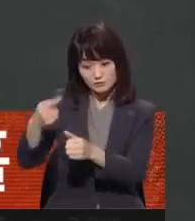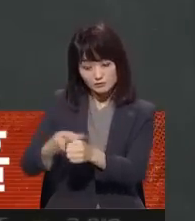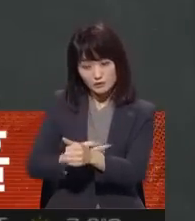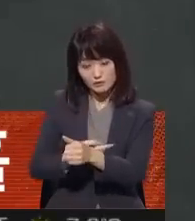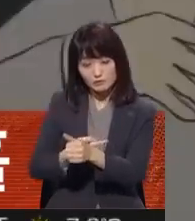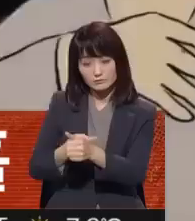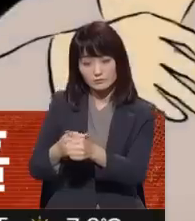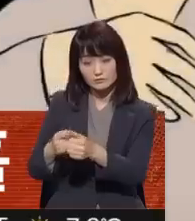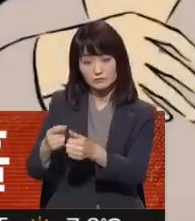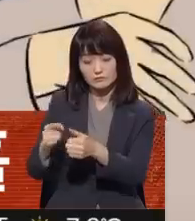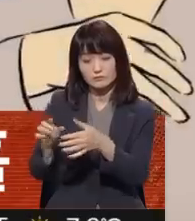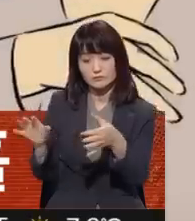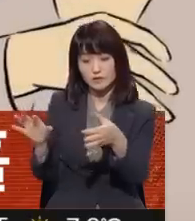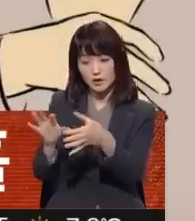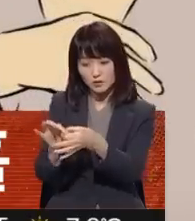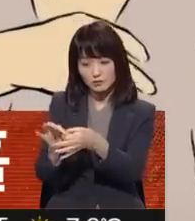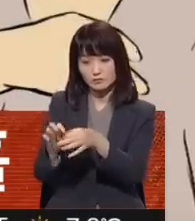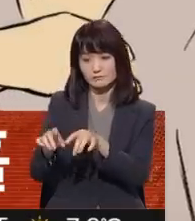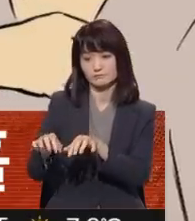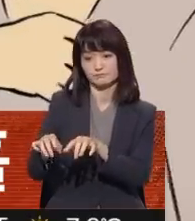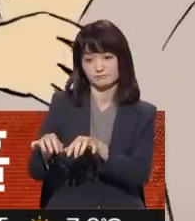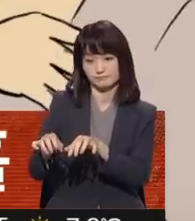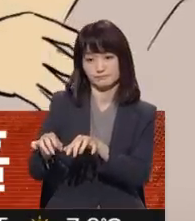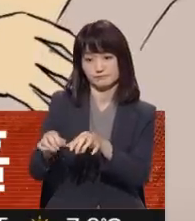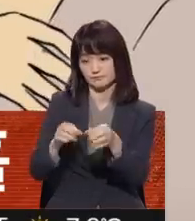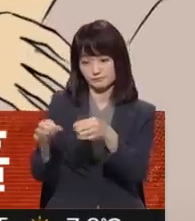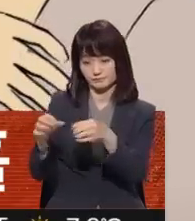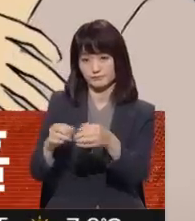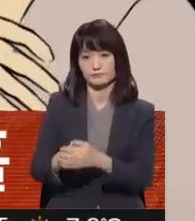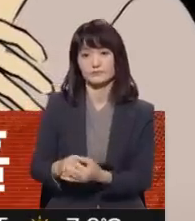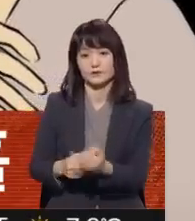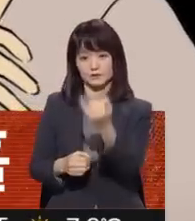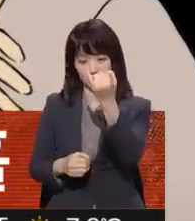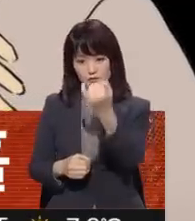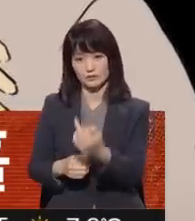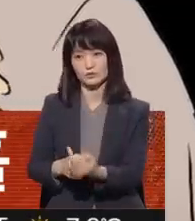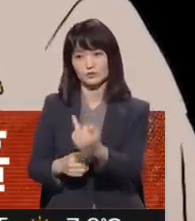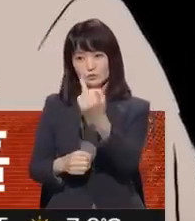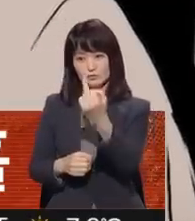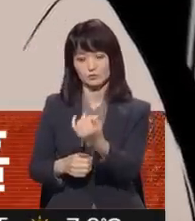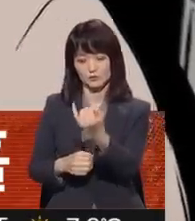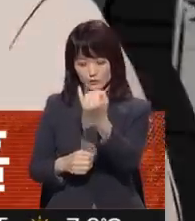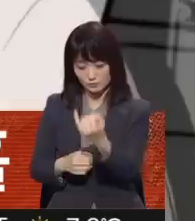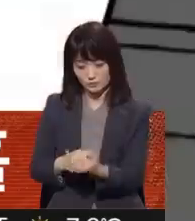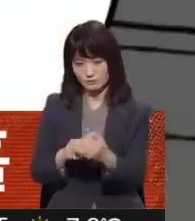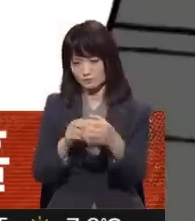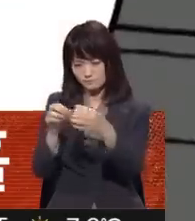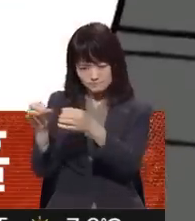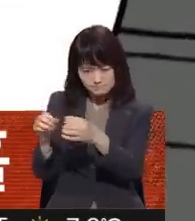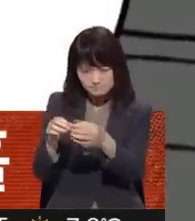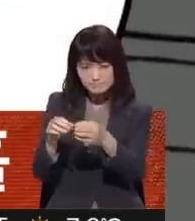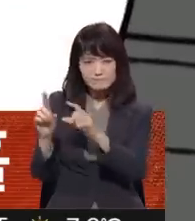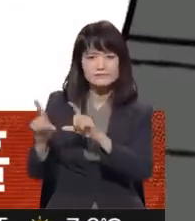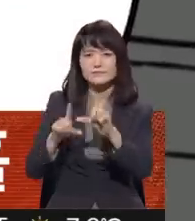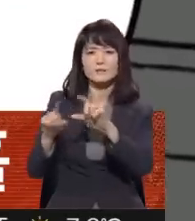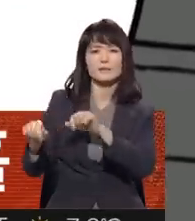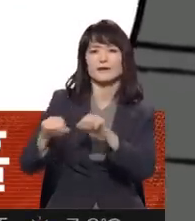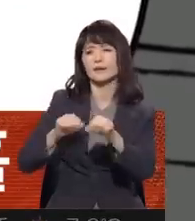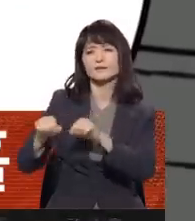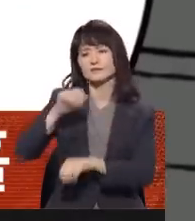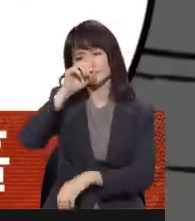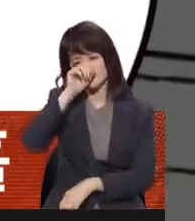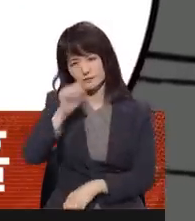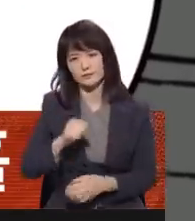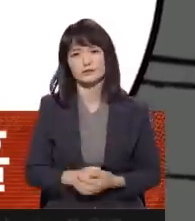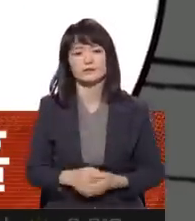거기에 들어가서 이제 언니도 있고 오빠도 있고 동생들하고 얘기를 하다 보니까 사례 삶의 활력도 생기고 또 그리고